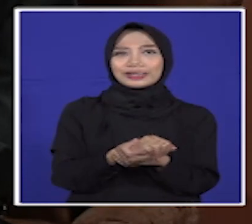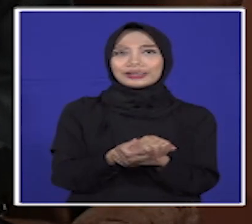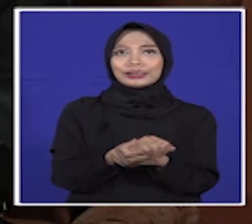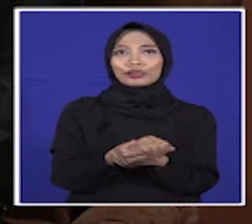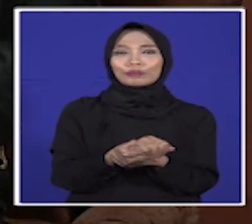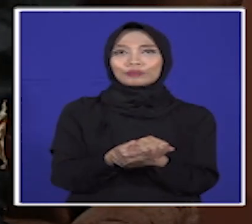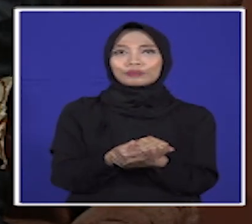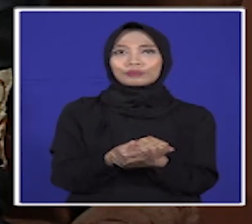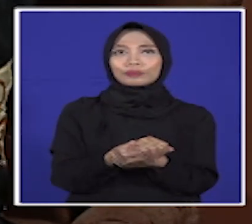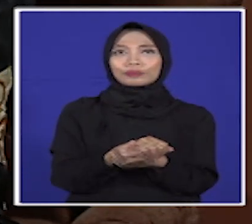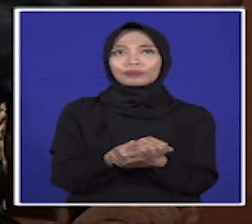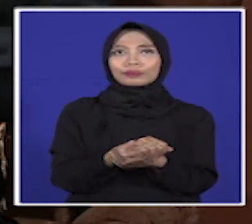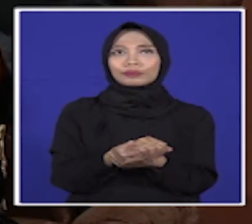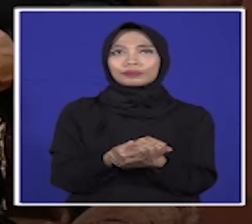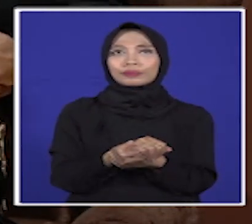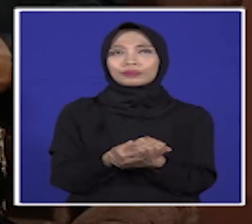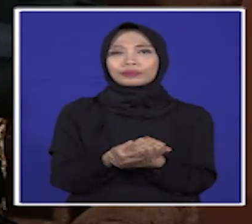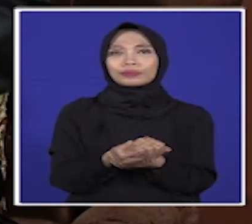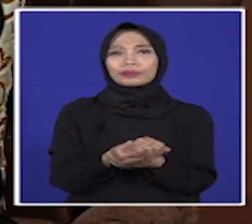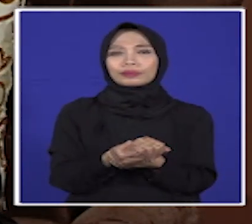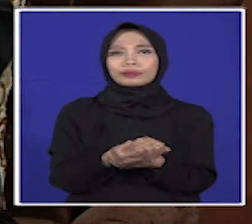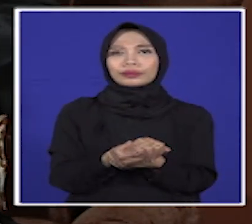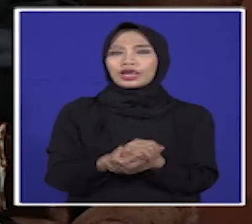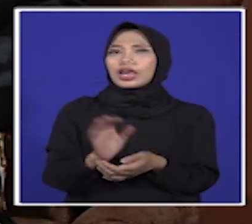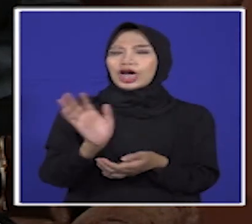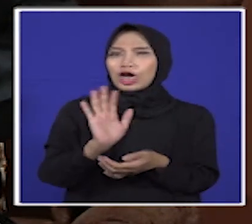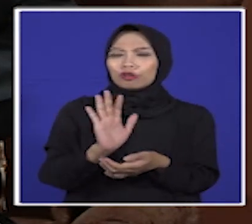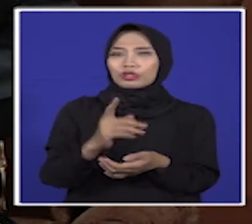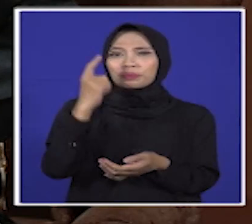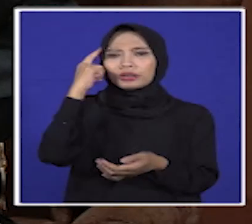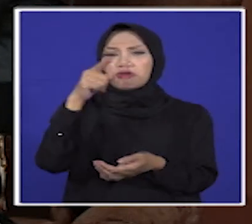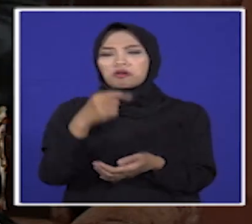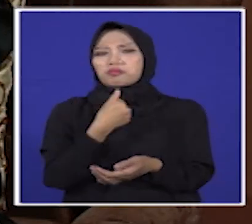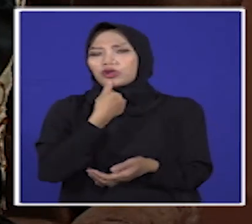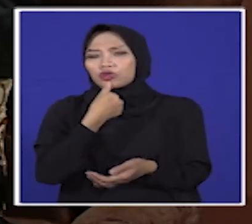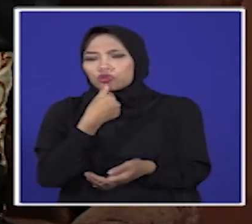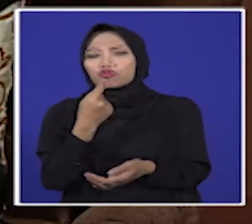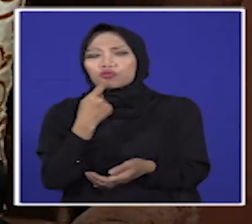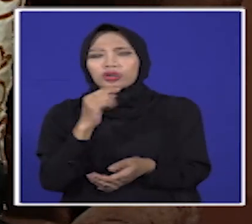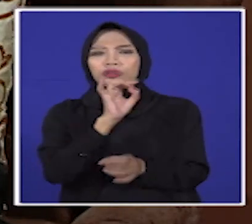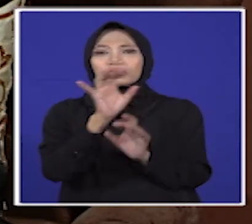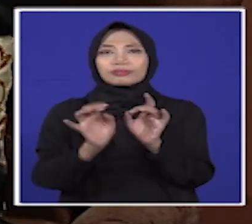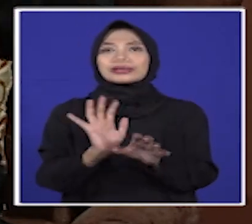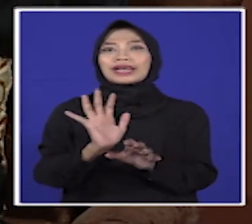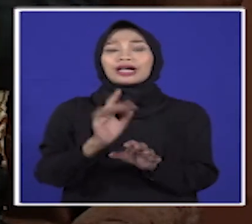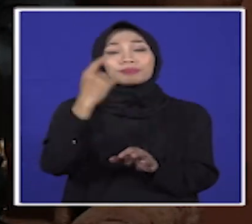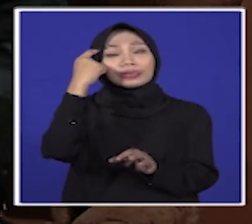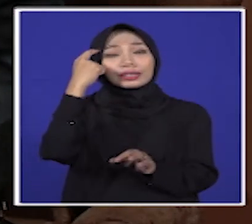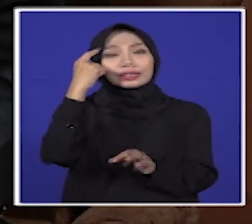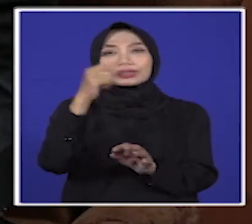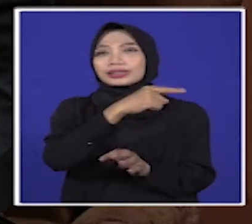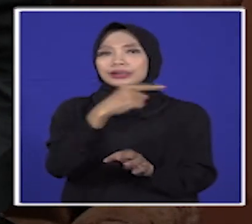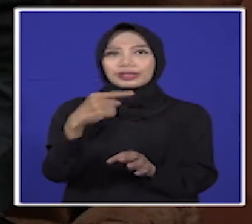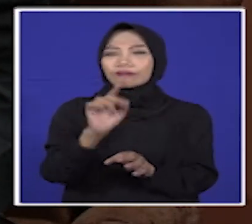Tika amalkan saja ini, nggak usah menunggu-nunggu gitu ya. Mohon kepada Allah, mudah-mudahan